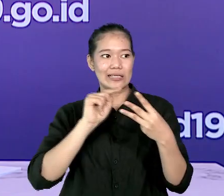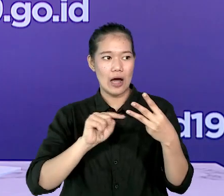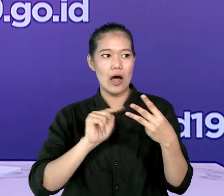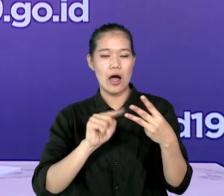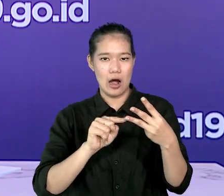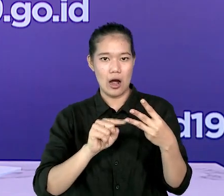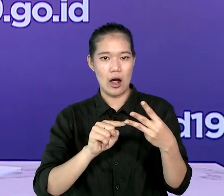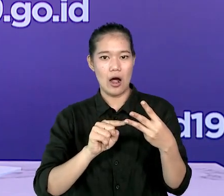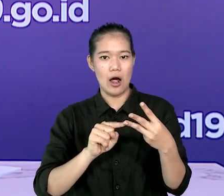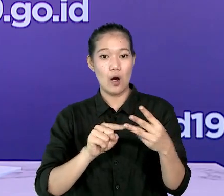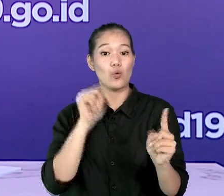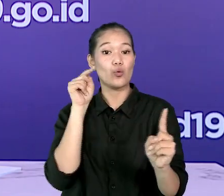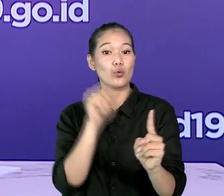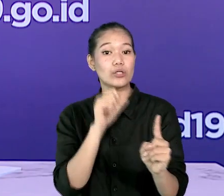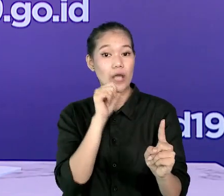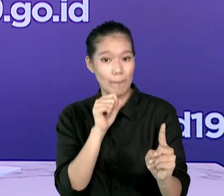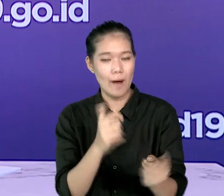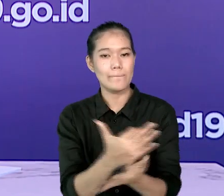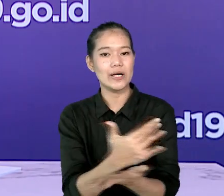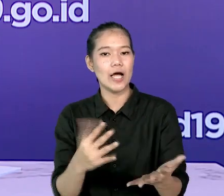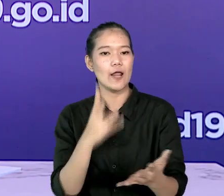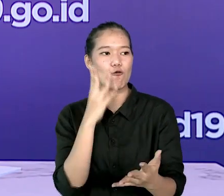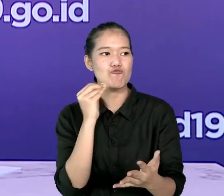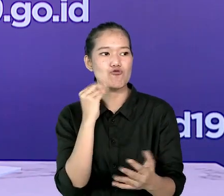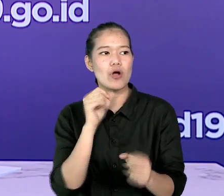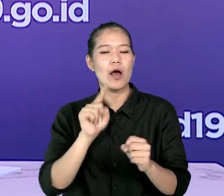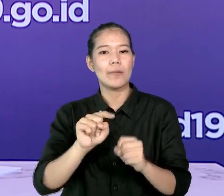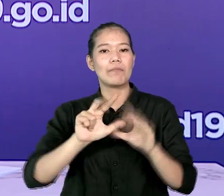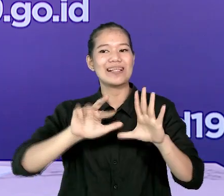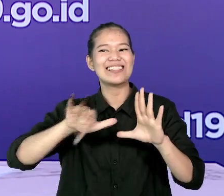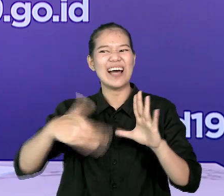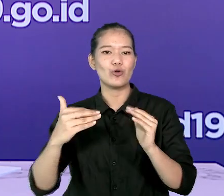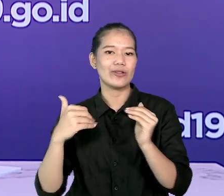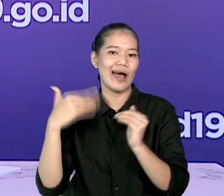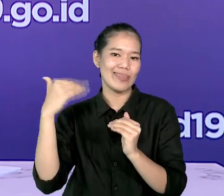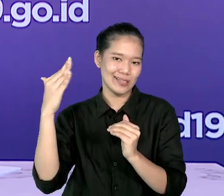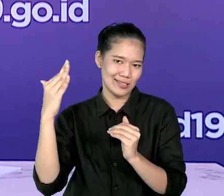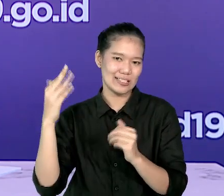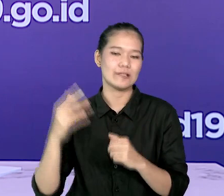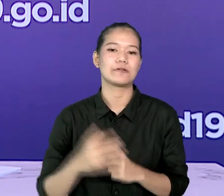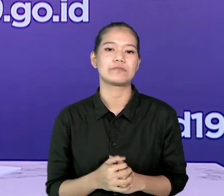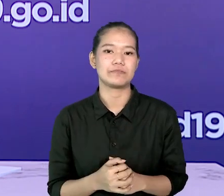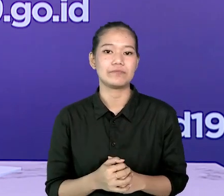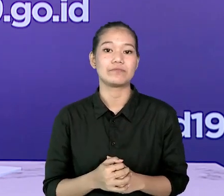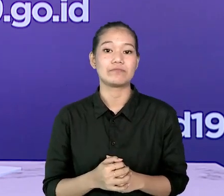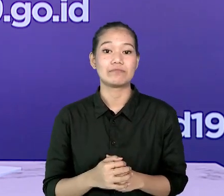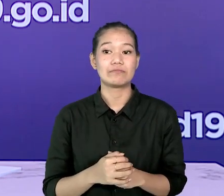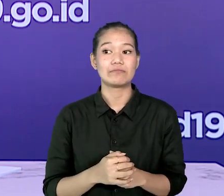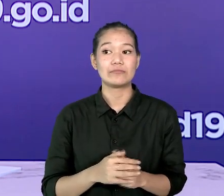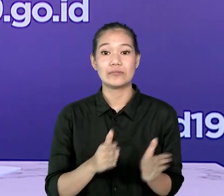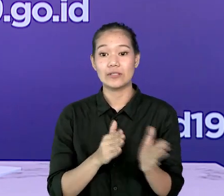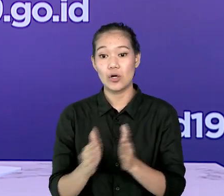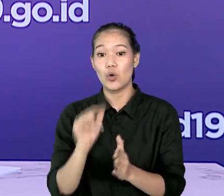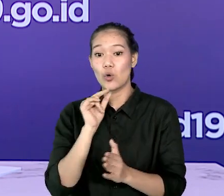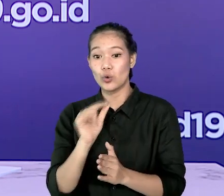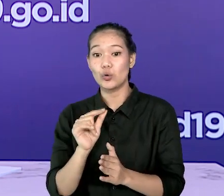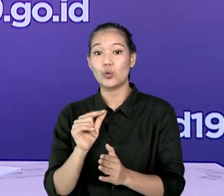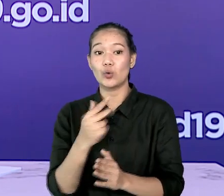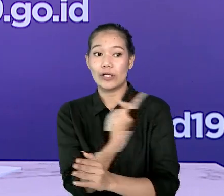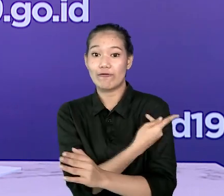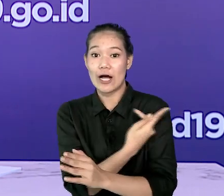ini diperuntukkan untuk masyarakat yang berusia 18 tahun ke atas. Sedangkan untuk